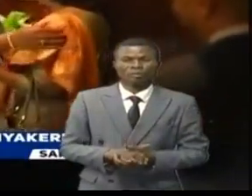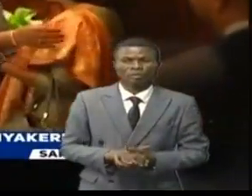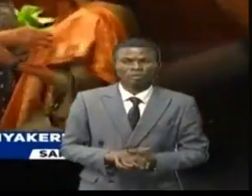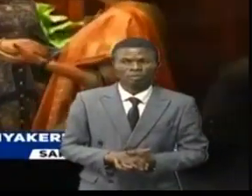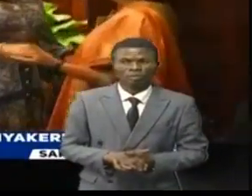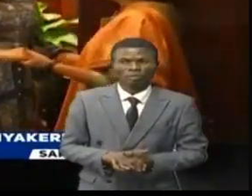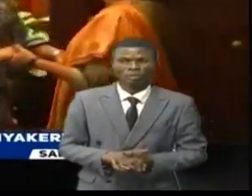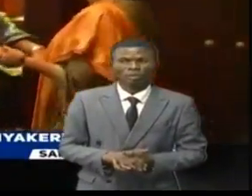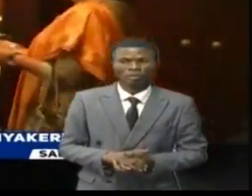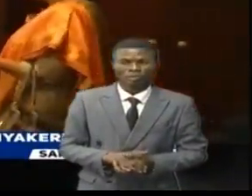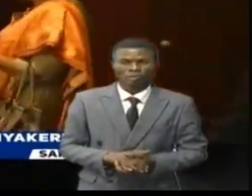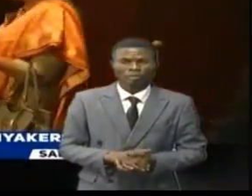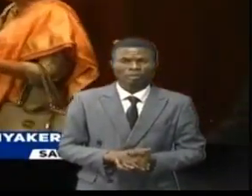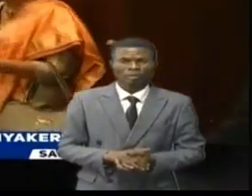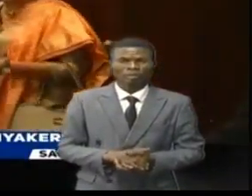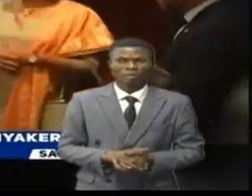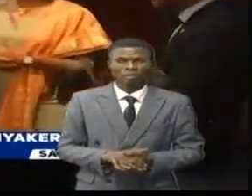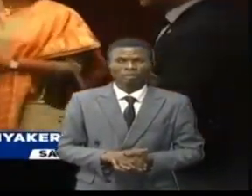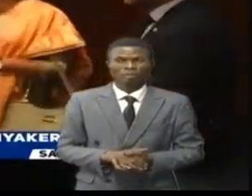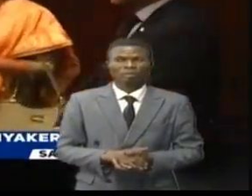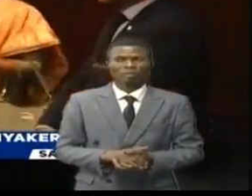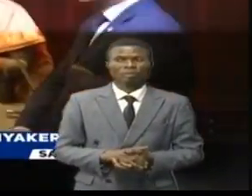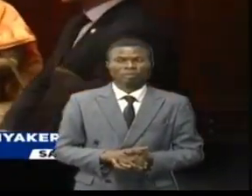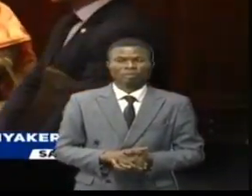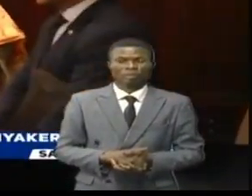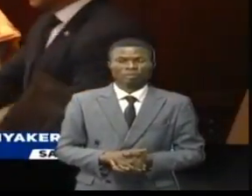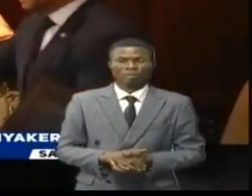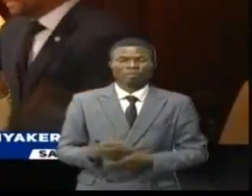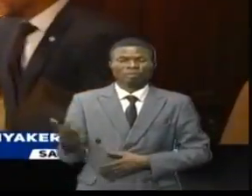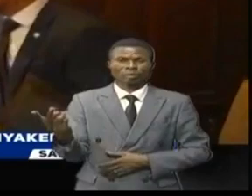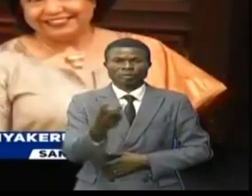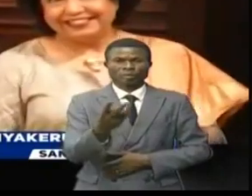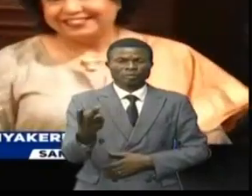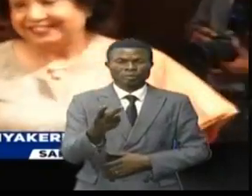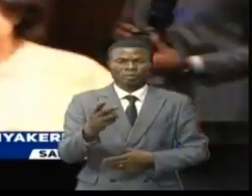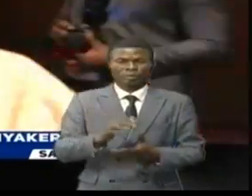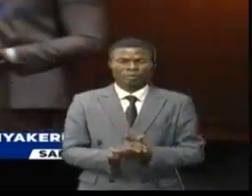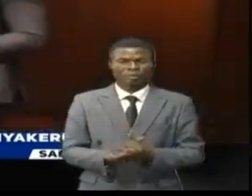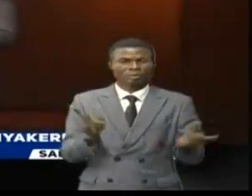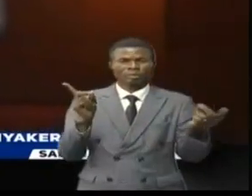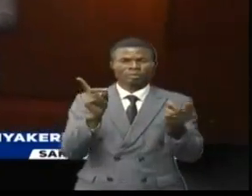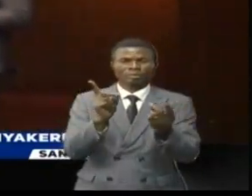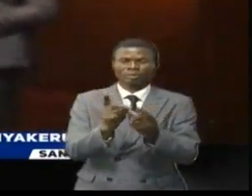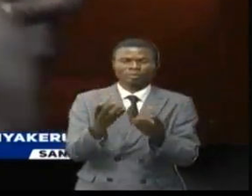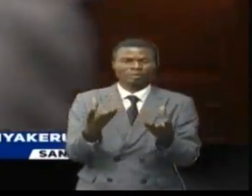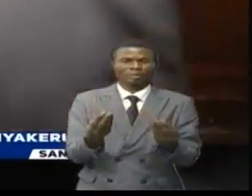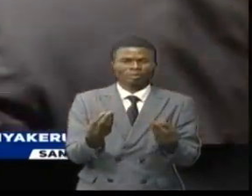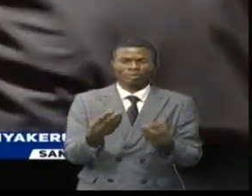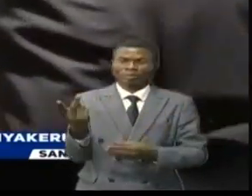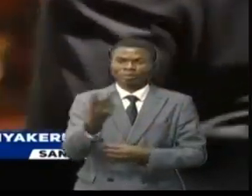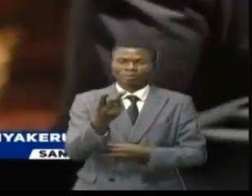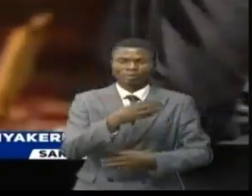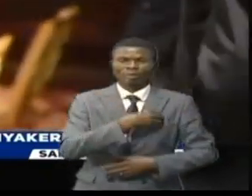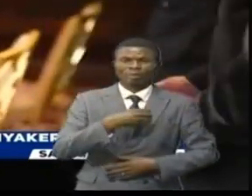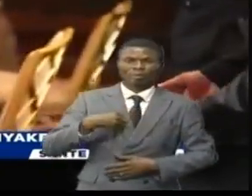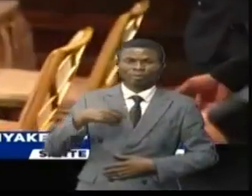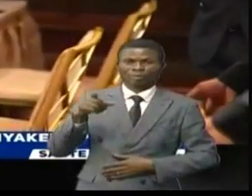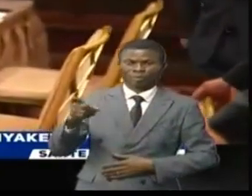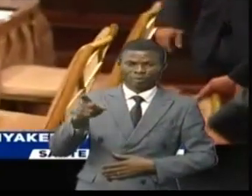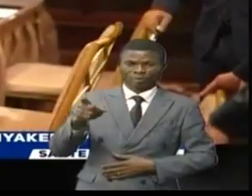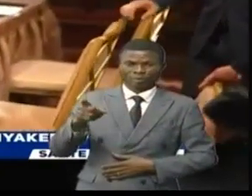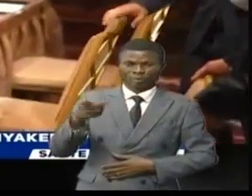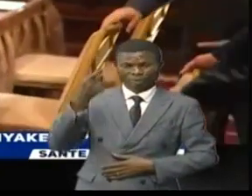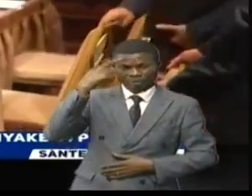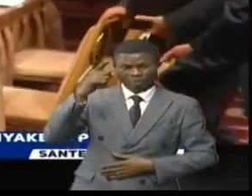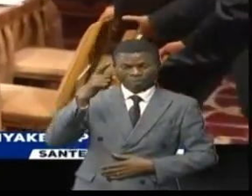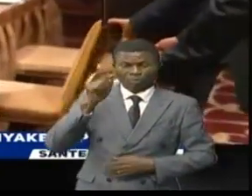Ce sont plus que des simples retrouvailles. pour ces deux personnalités liées par une